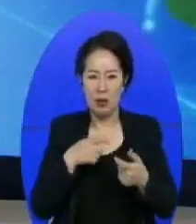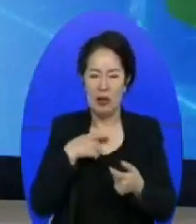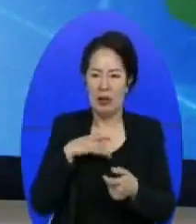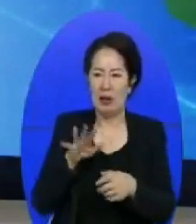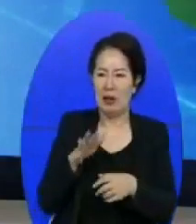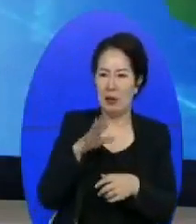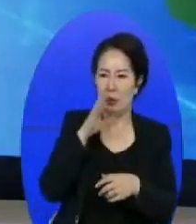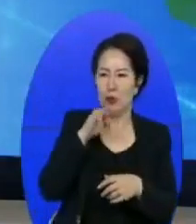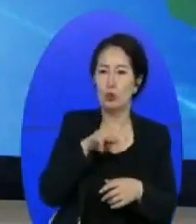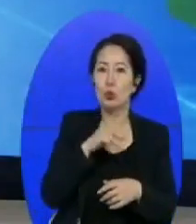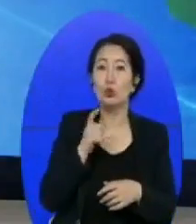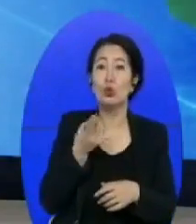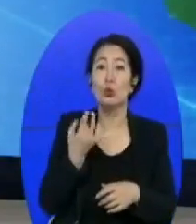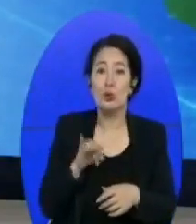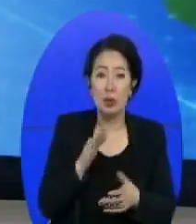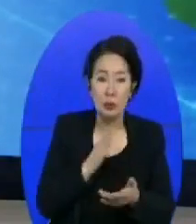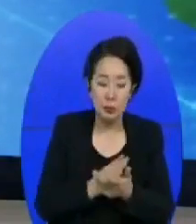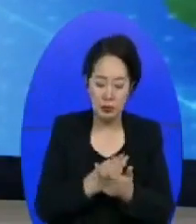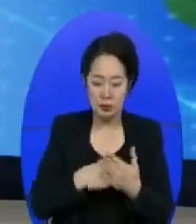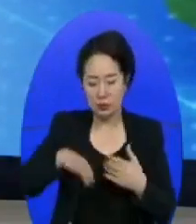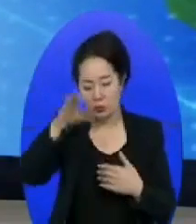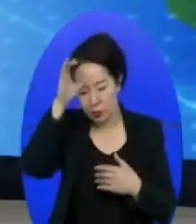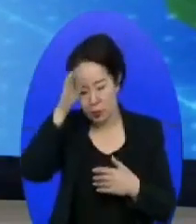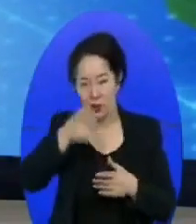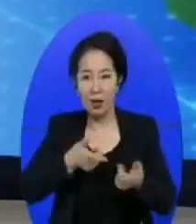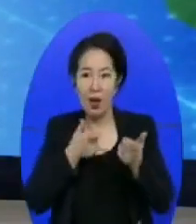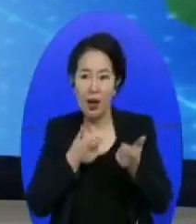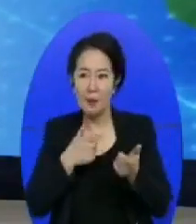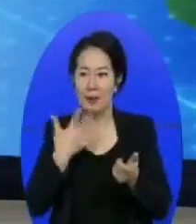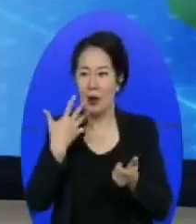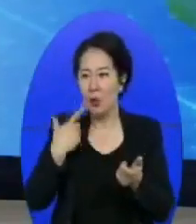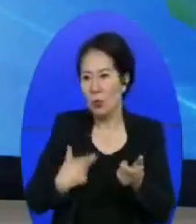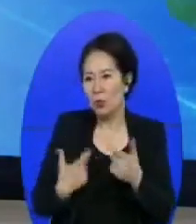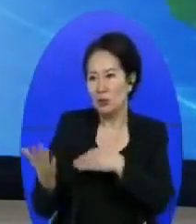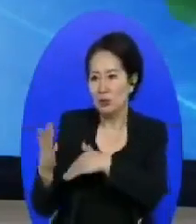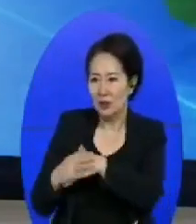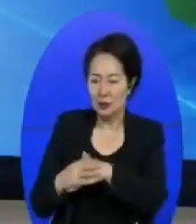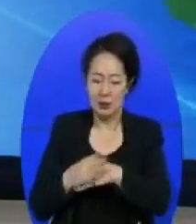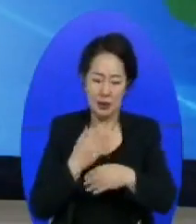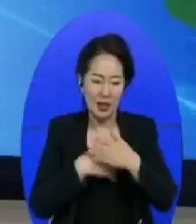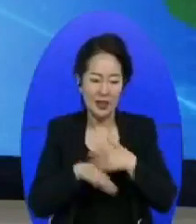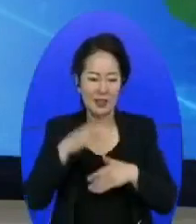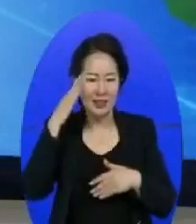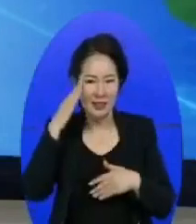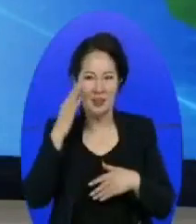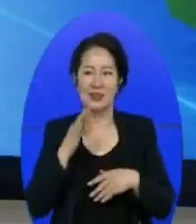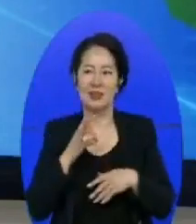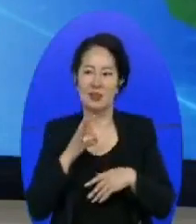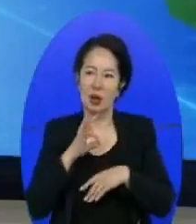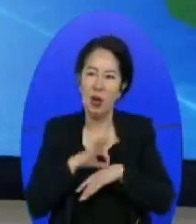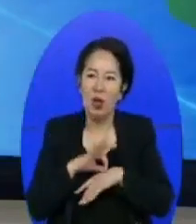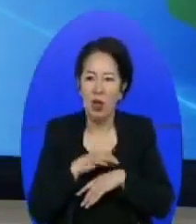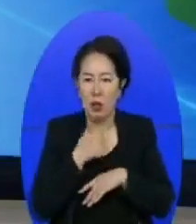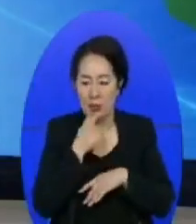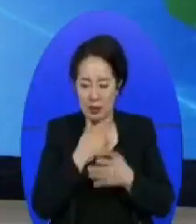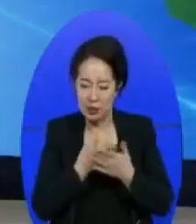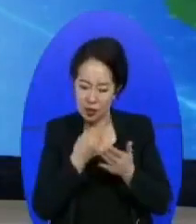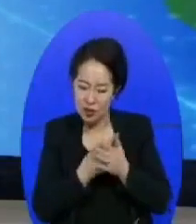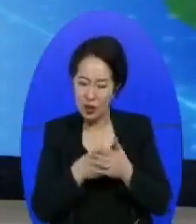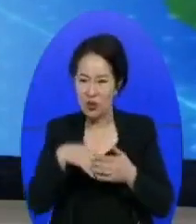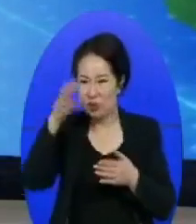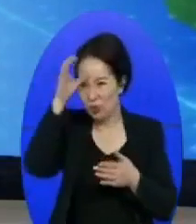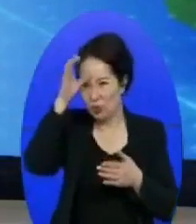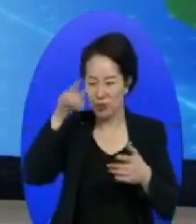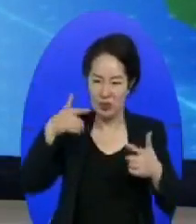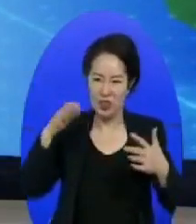Сирийн армийн артиллерийн цохилтонд Туркийн армийн 5 албахагч амь өгдөж мөн тооны цэрэг шахацсан. Үүний хариуд Туркийн арми хариу одоо